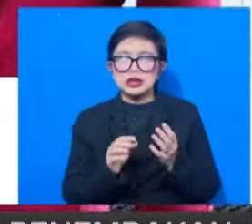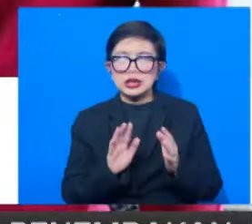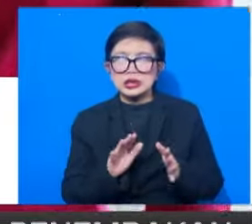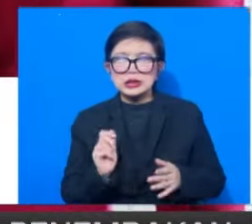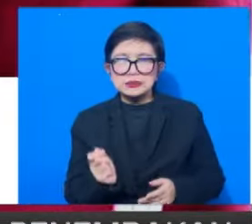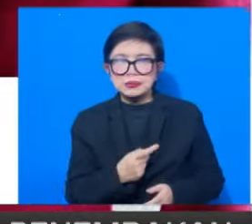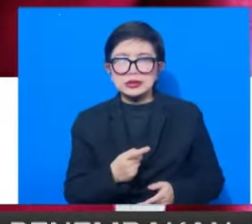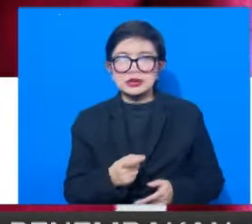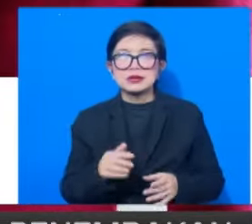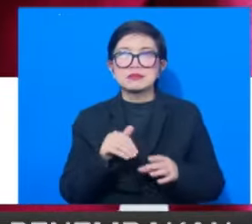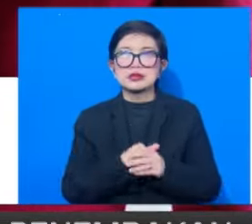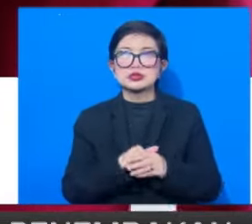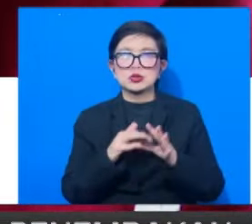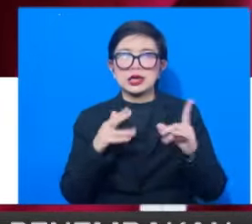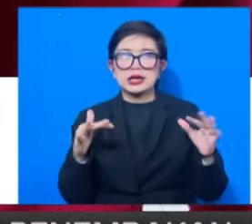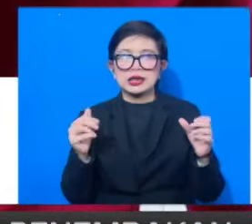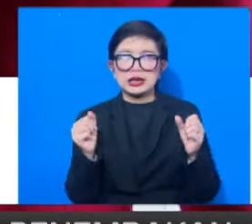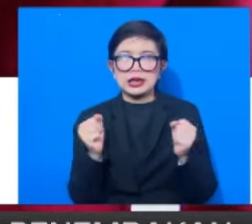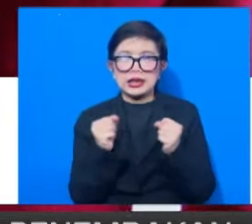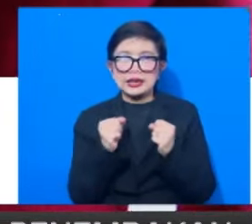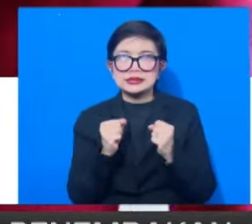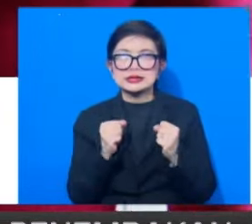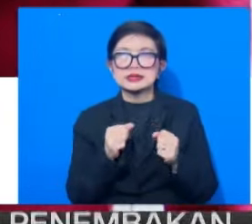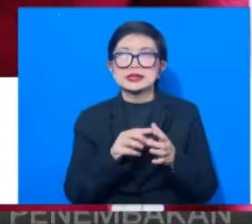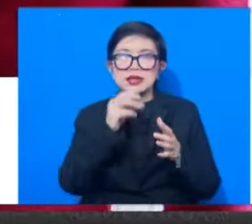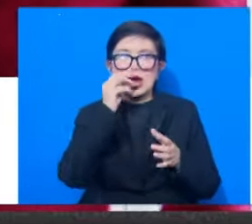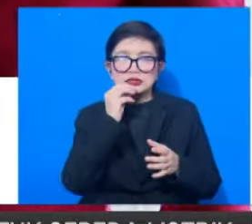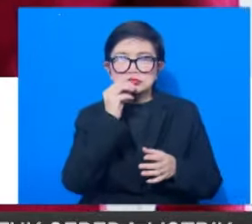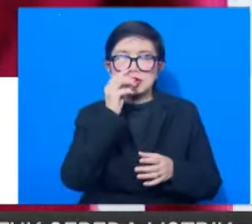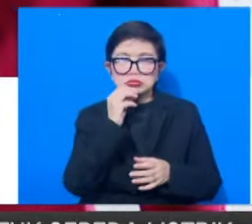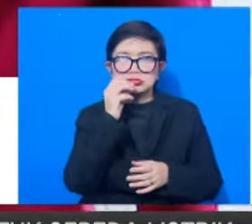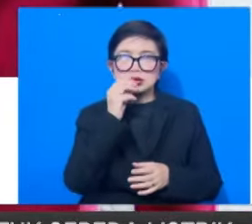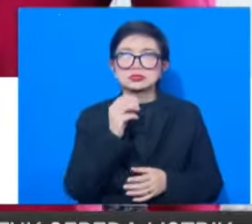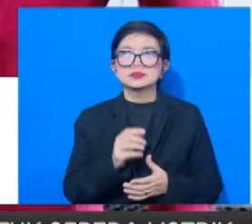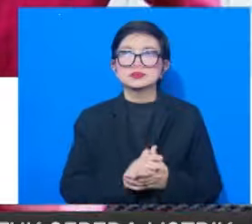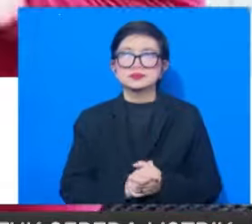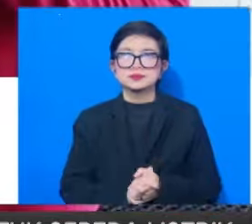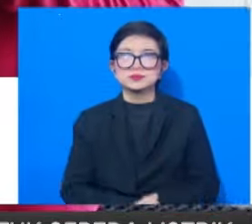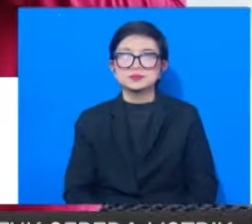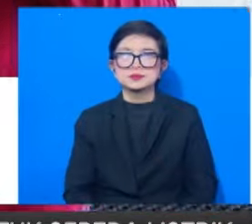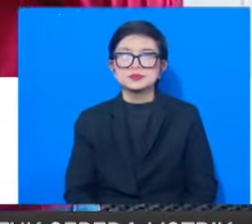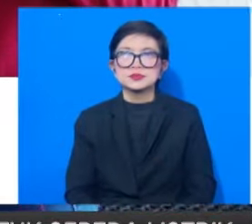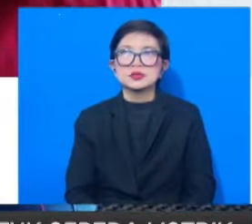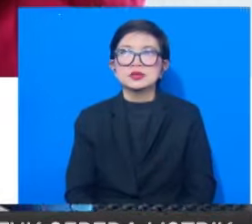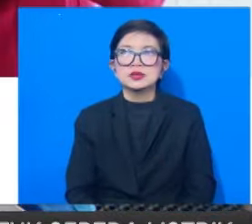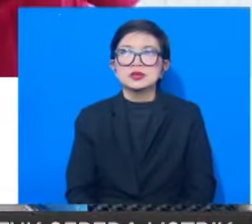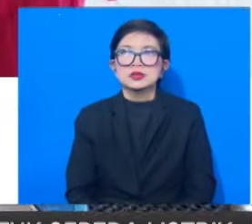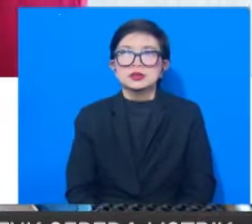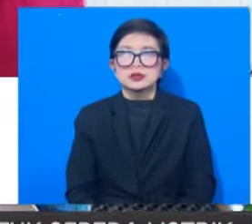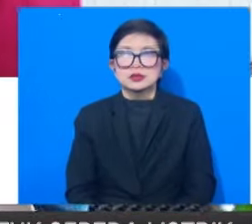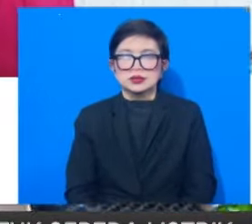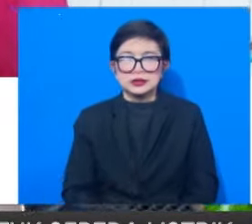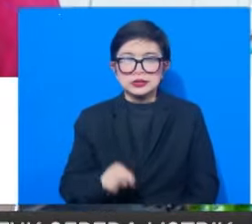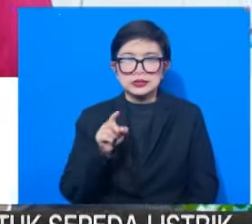saya masukkan ke air es. Jadi dia crunchy-nya masih dapat, nutrisinya juga masih ada di dalam. Kemudian chef, ini kalau secara